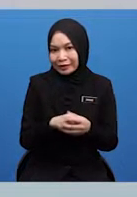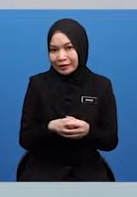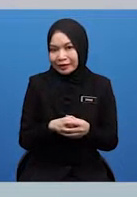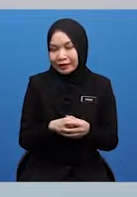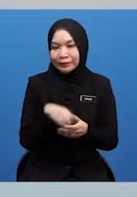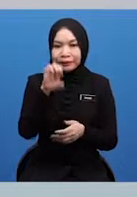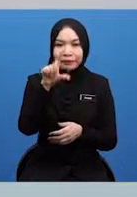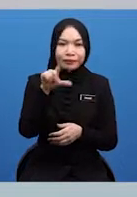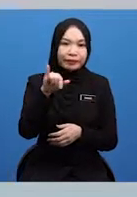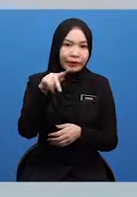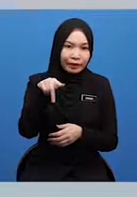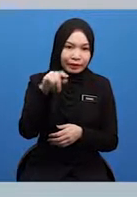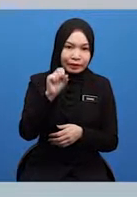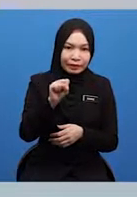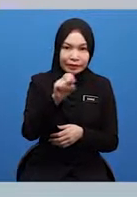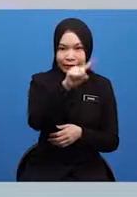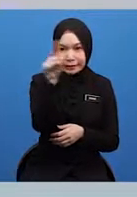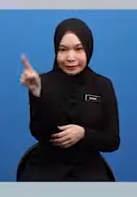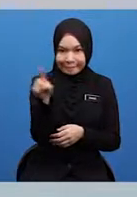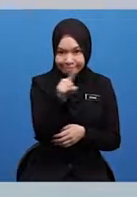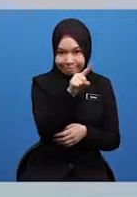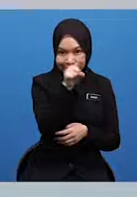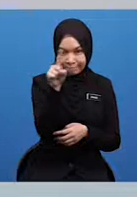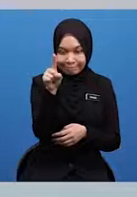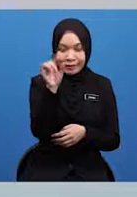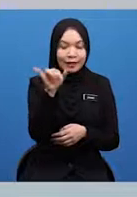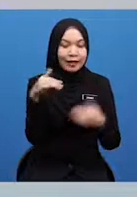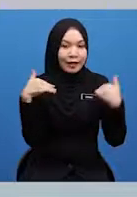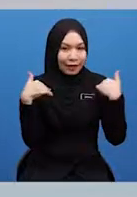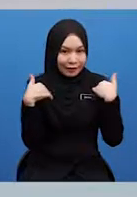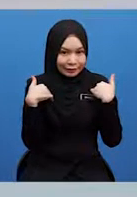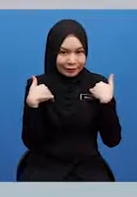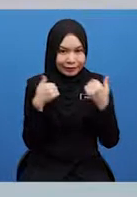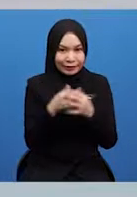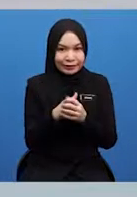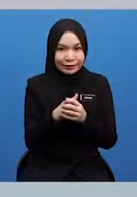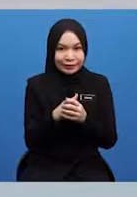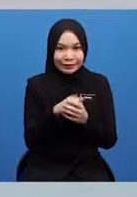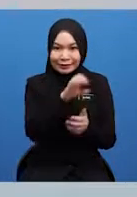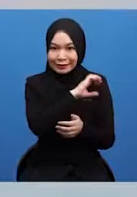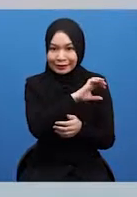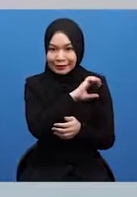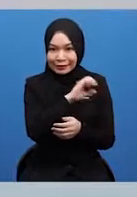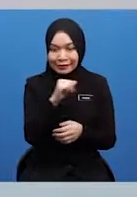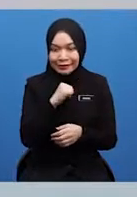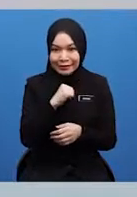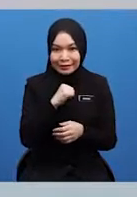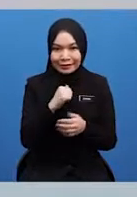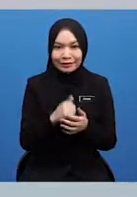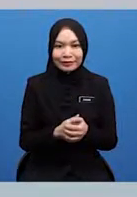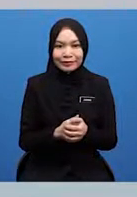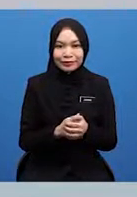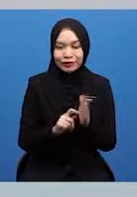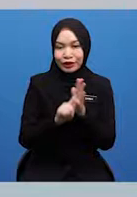Elips merupakan rupa bulat dan lonjong yang mempunyai ketebalan mengikut pandangan aras mata tertentu. Semakin